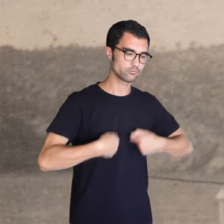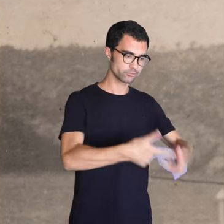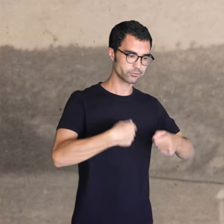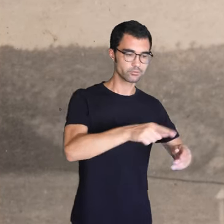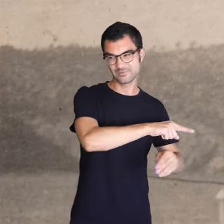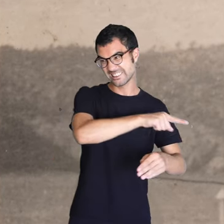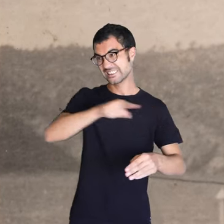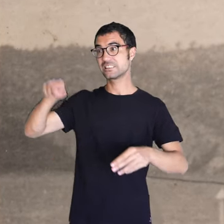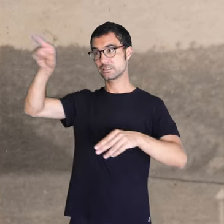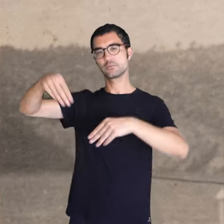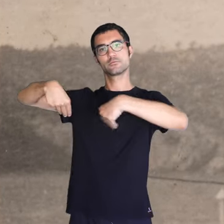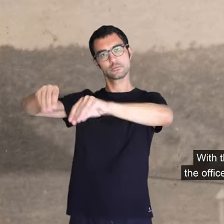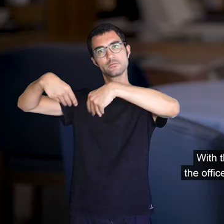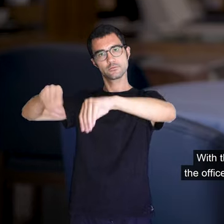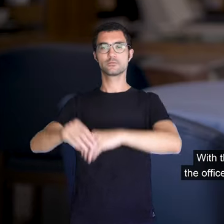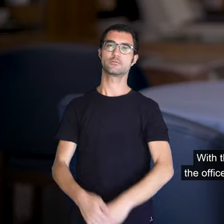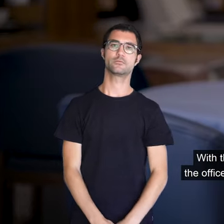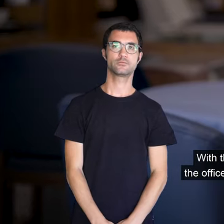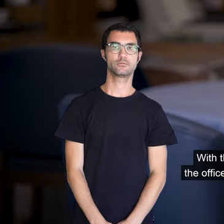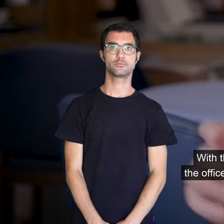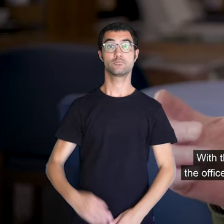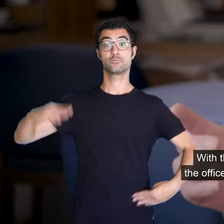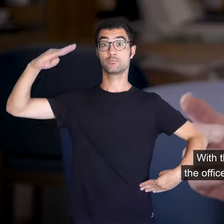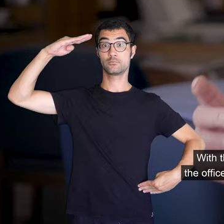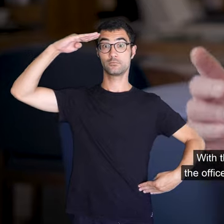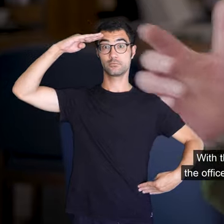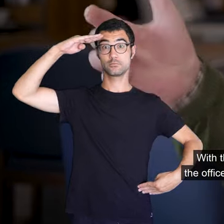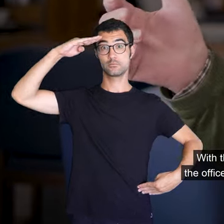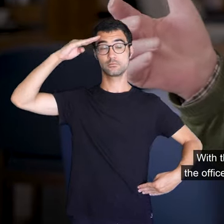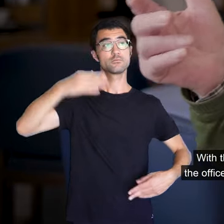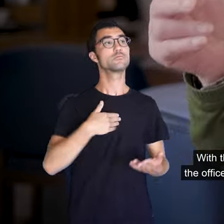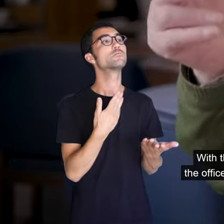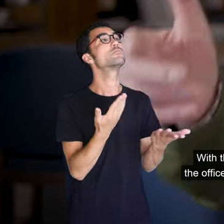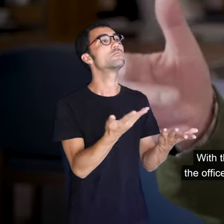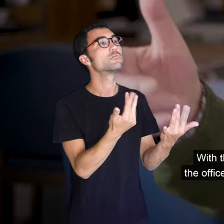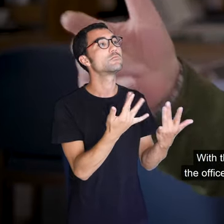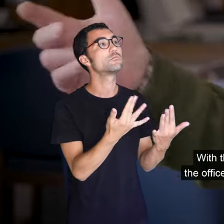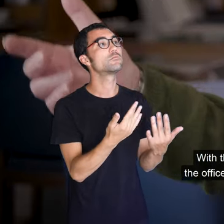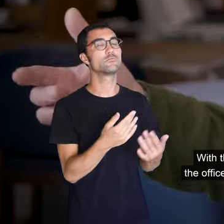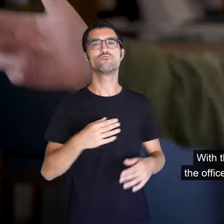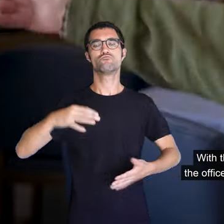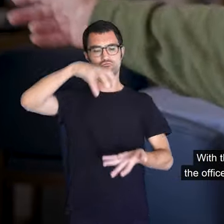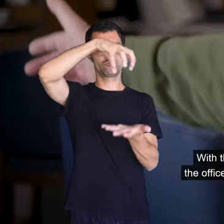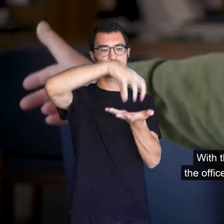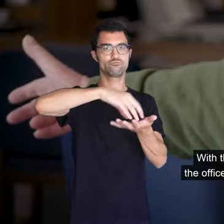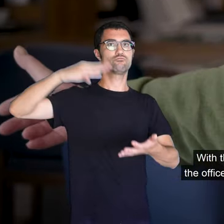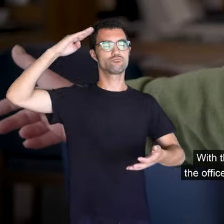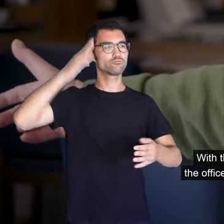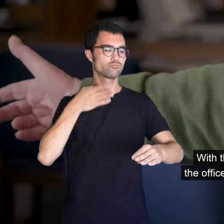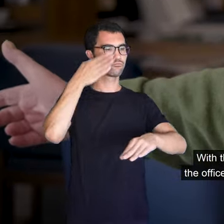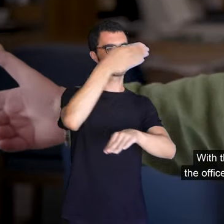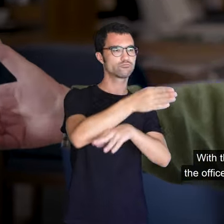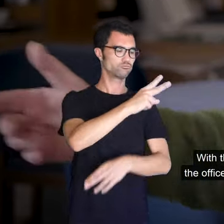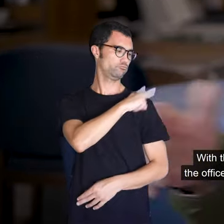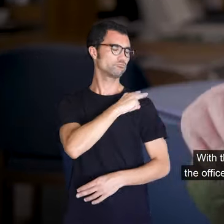a dur la vagoneta. En surt militar, si havien de mestre qualque cosa, anàvem a la comandància o parlant